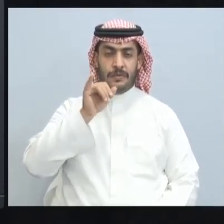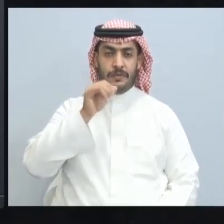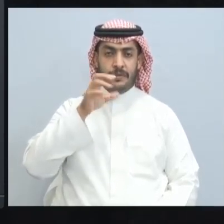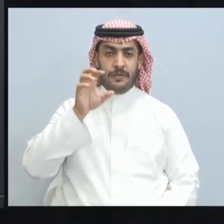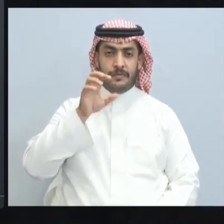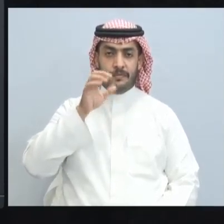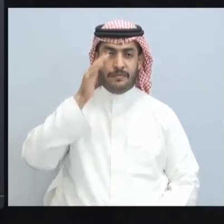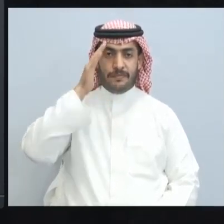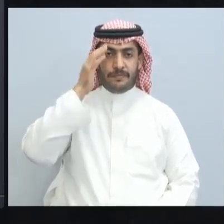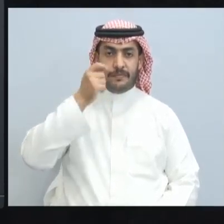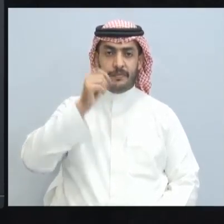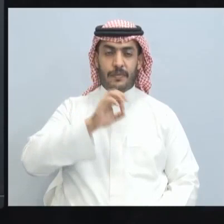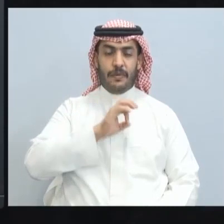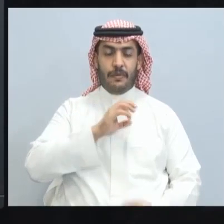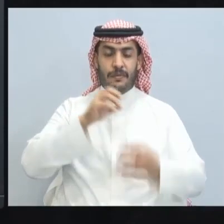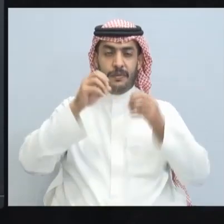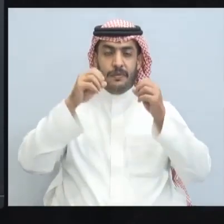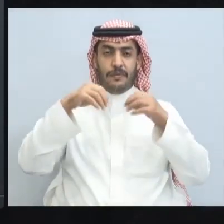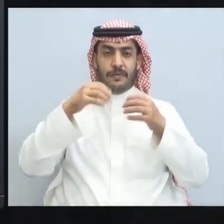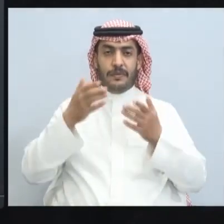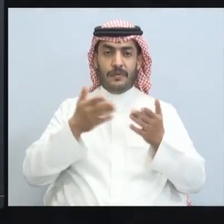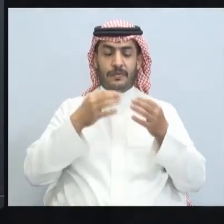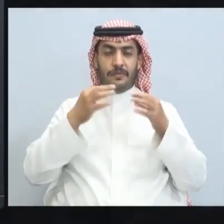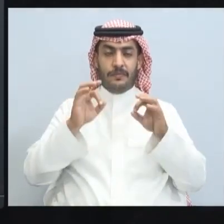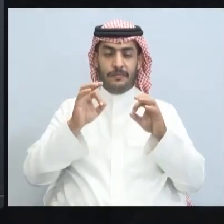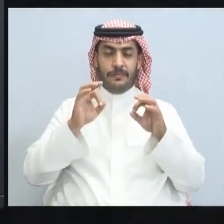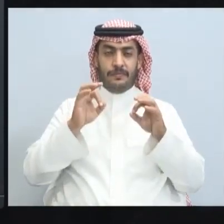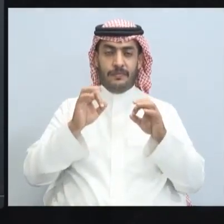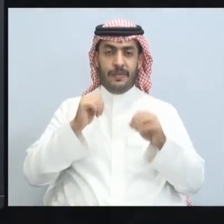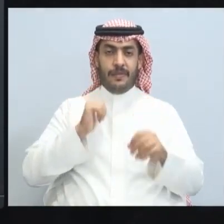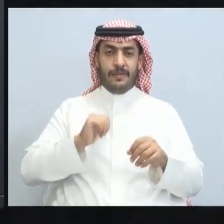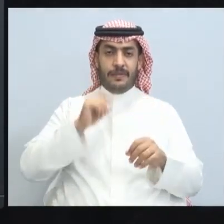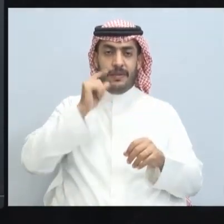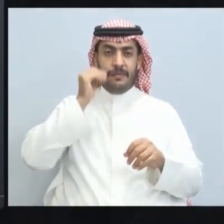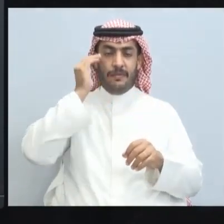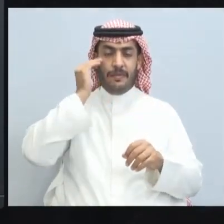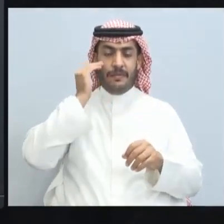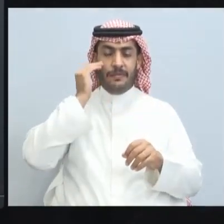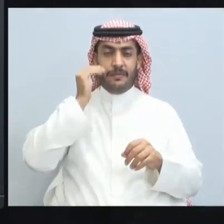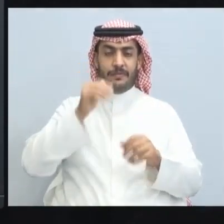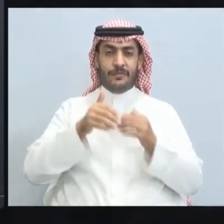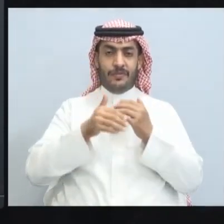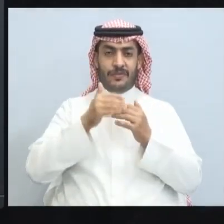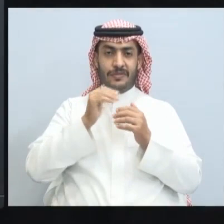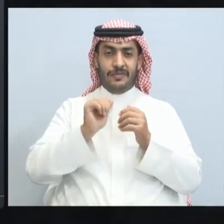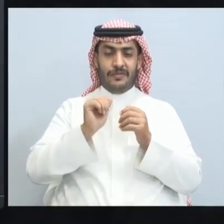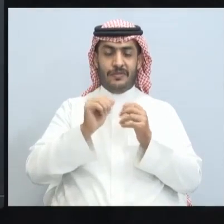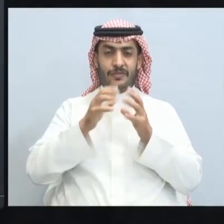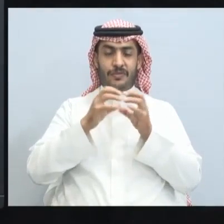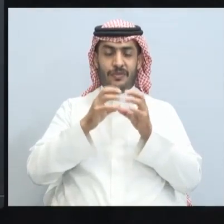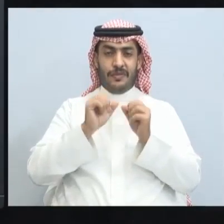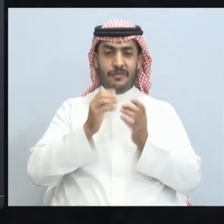السلام السلام عليكم ورحمه الله وبركاته واهلا وسهلا بكم اعزائي طلابا وطالبات مجددا في